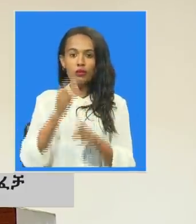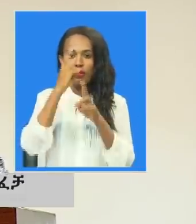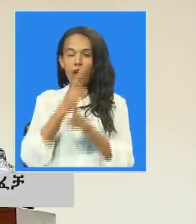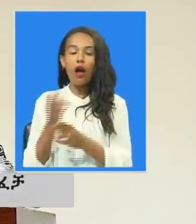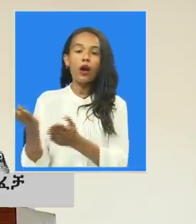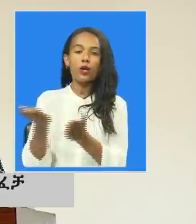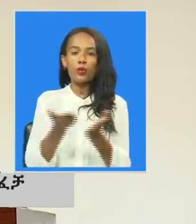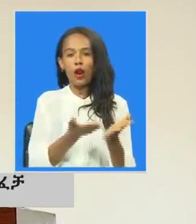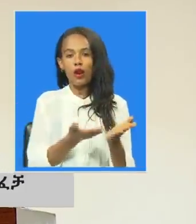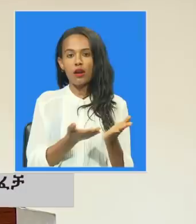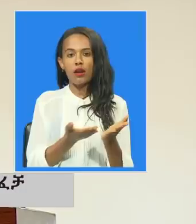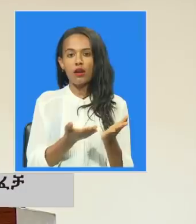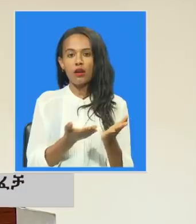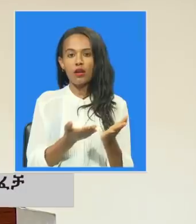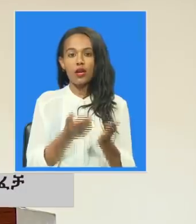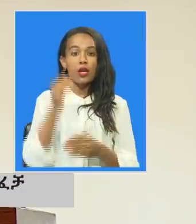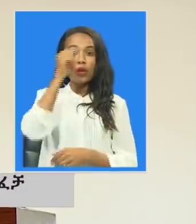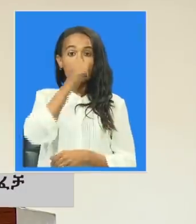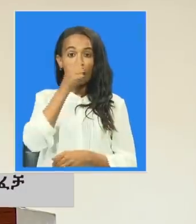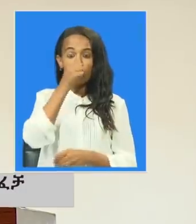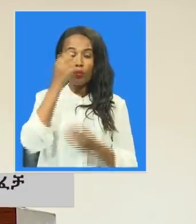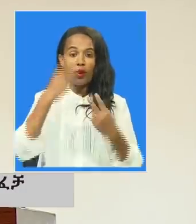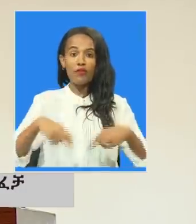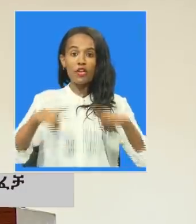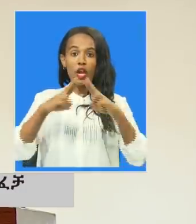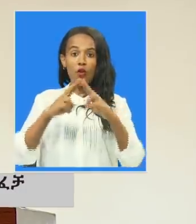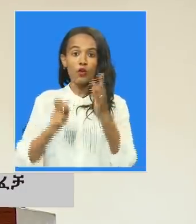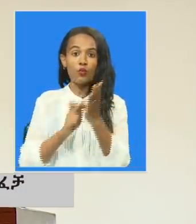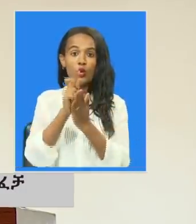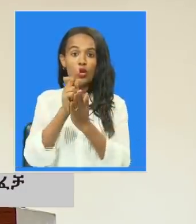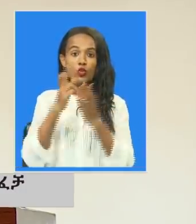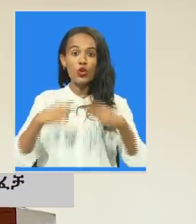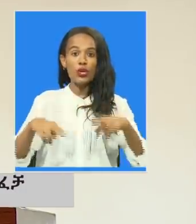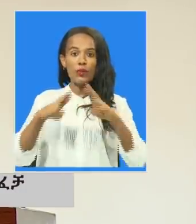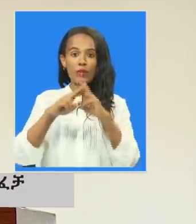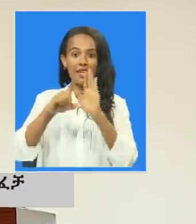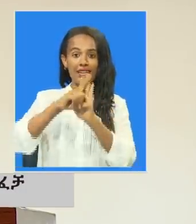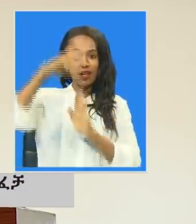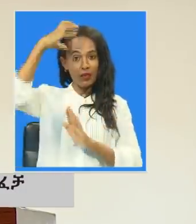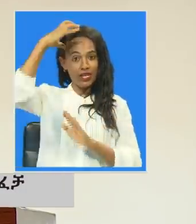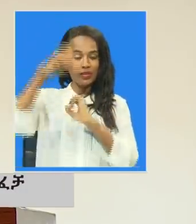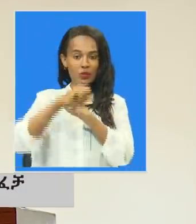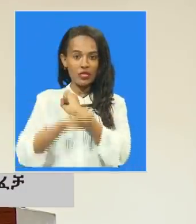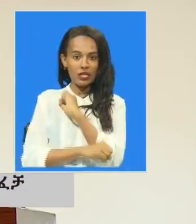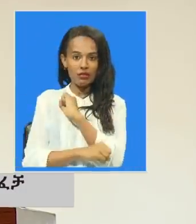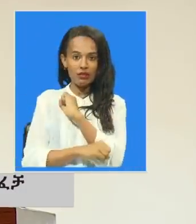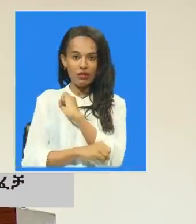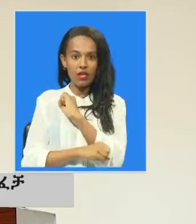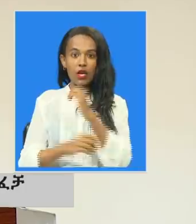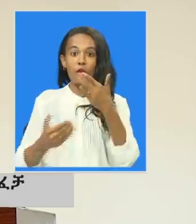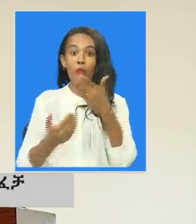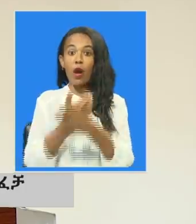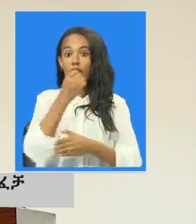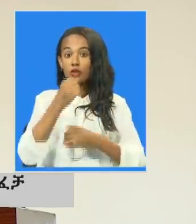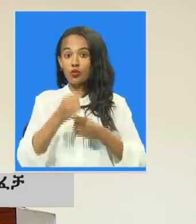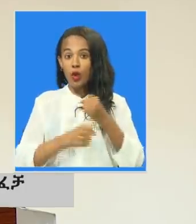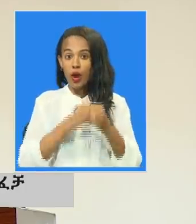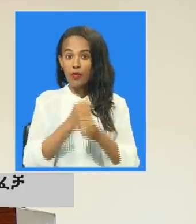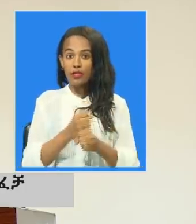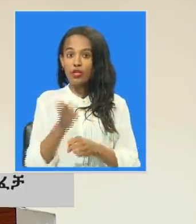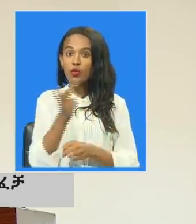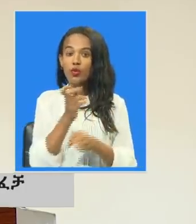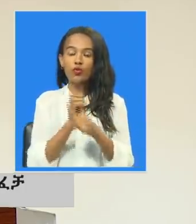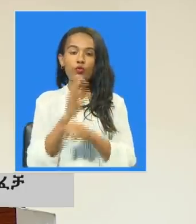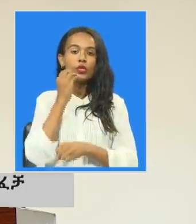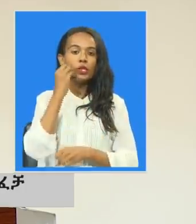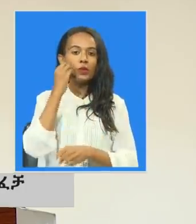ክቡራን፣ በኢትዮጵያ ፌዴራላዊ ዴሞክራሲያዊ ሪፐብሊክ ህገ መንግስት መሰረት በአዲሱ ዓመት የሁለቱ ምክር